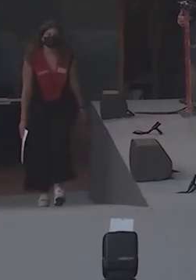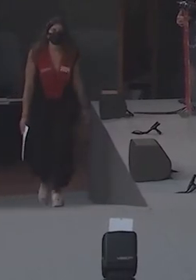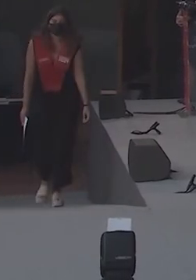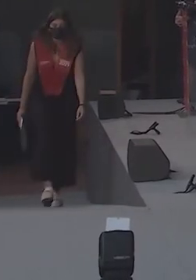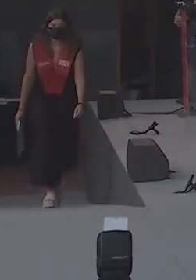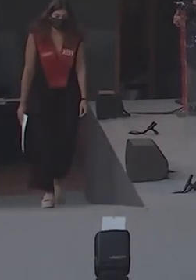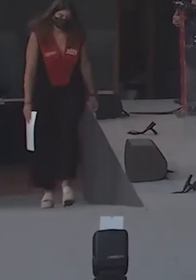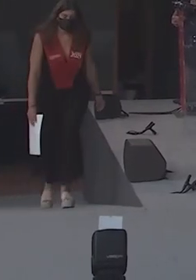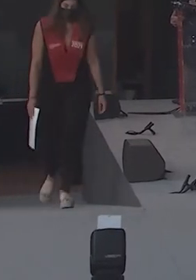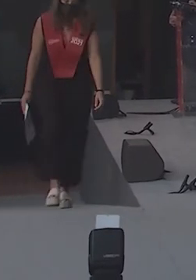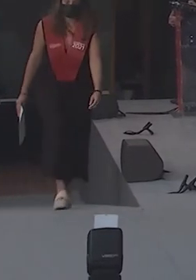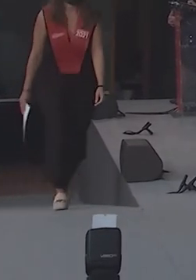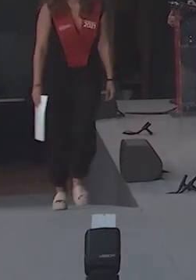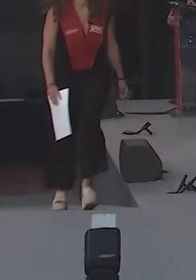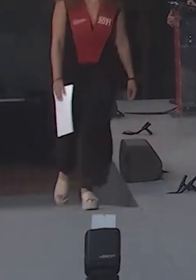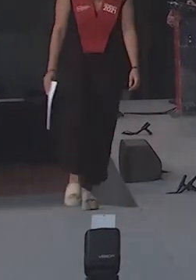Paula Bruguer Sidera.